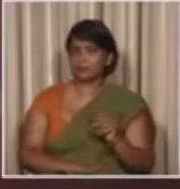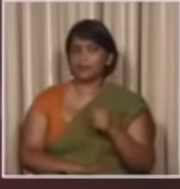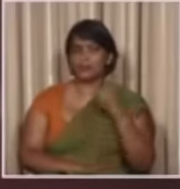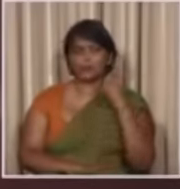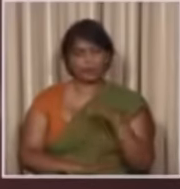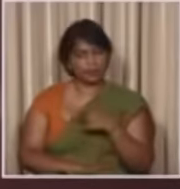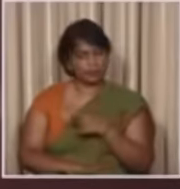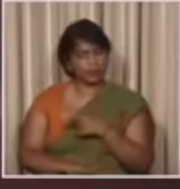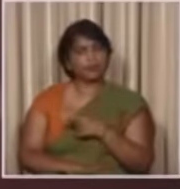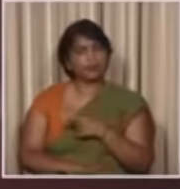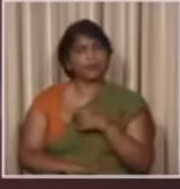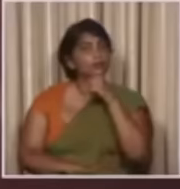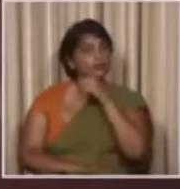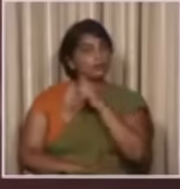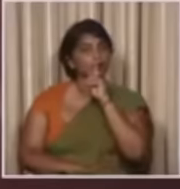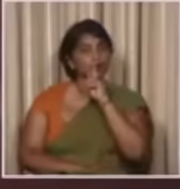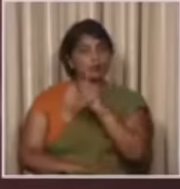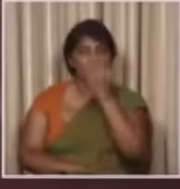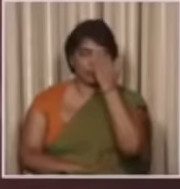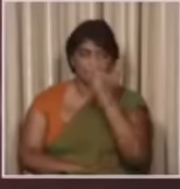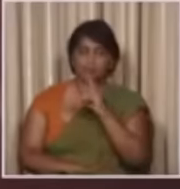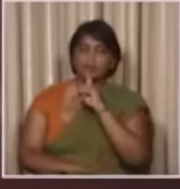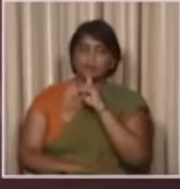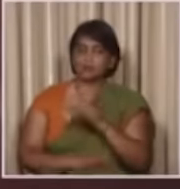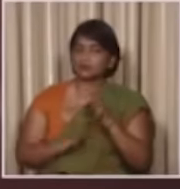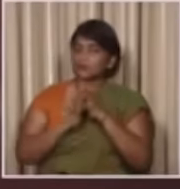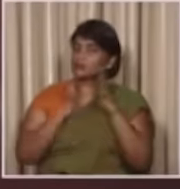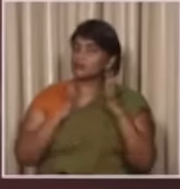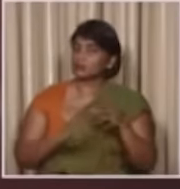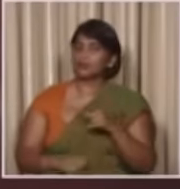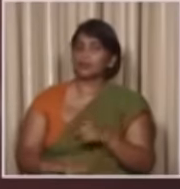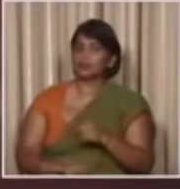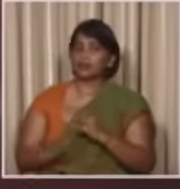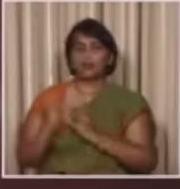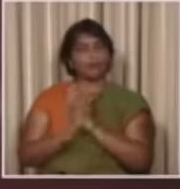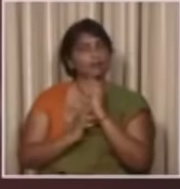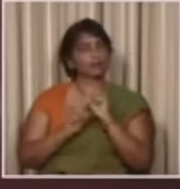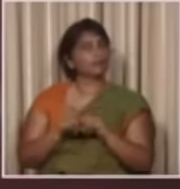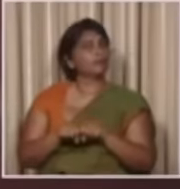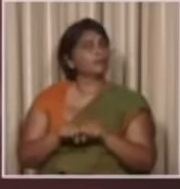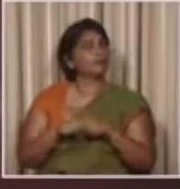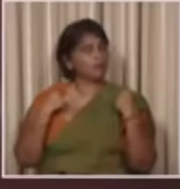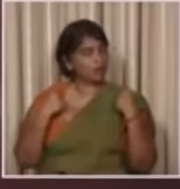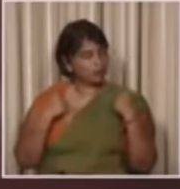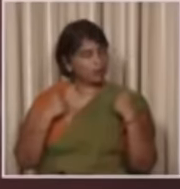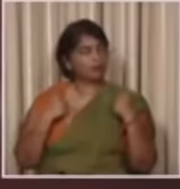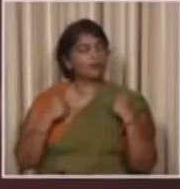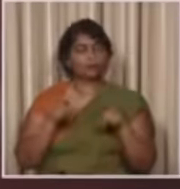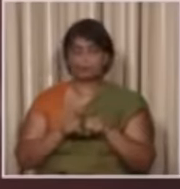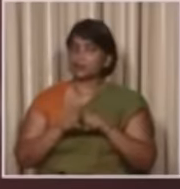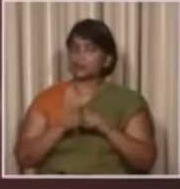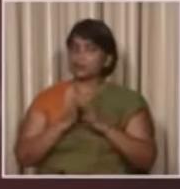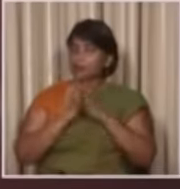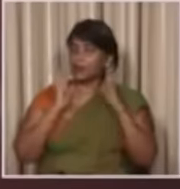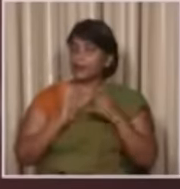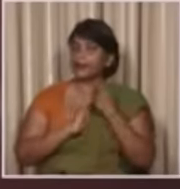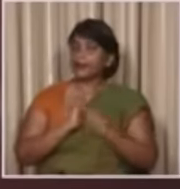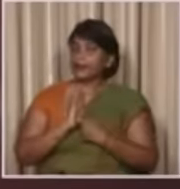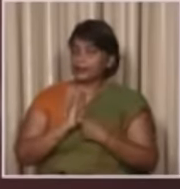නිසා ඔබතුමාගෙන් මම ආයෝජනා කරනවා බරපතල වරප්‍රසාද කඩවීමක් සහ බරපතල